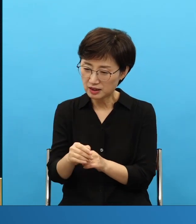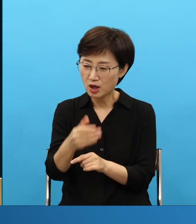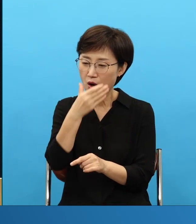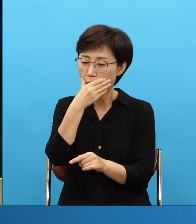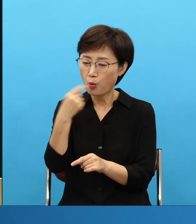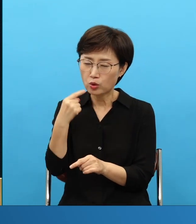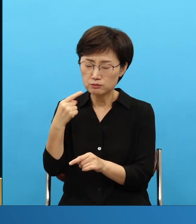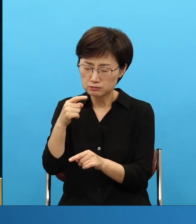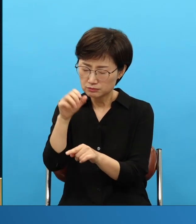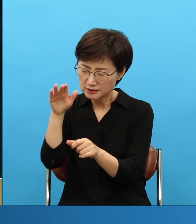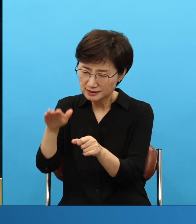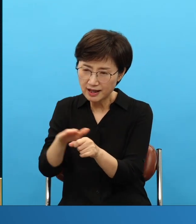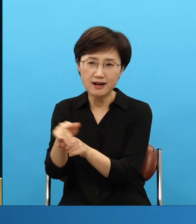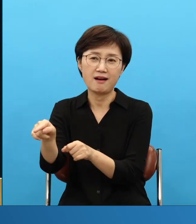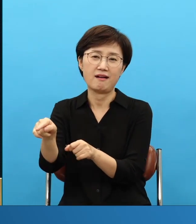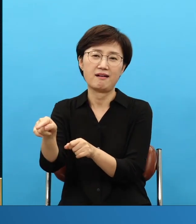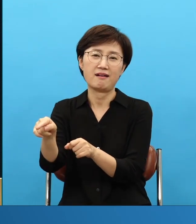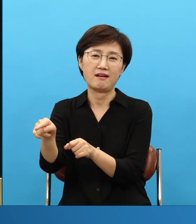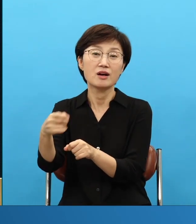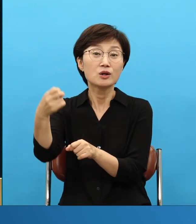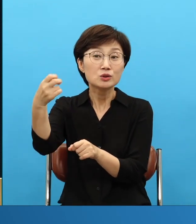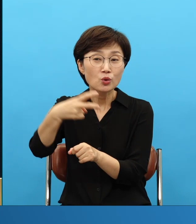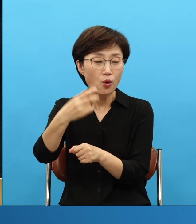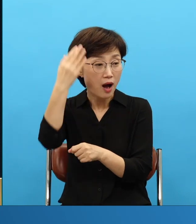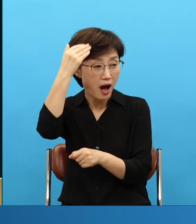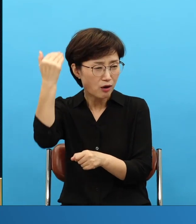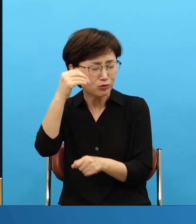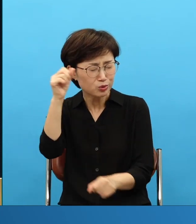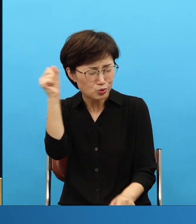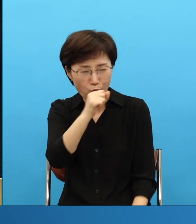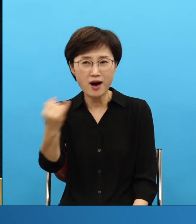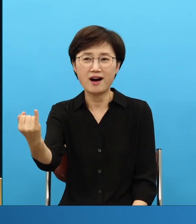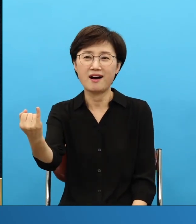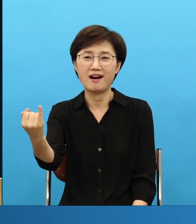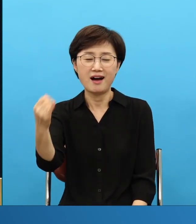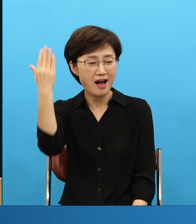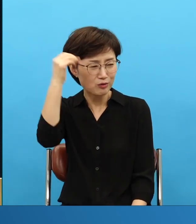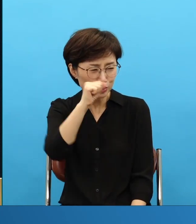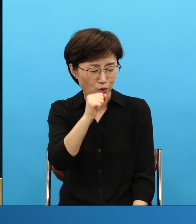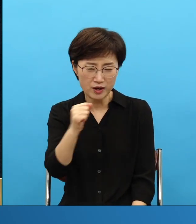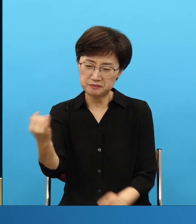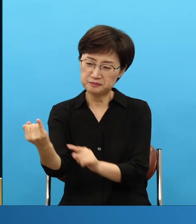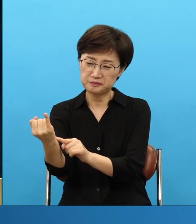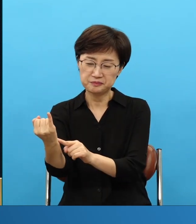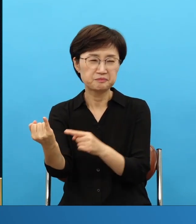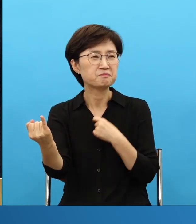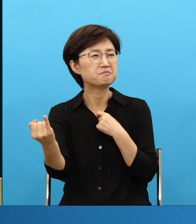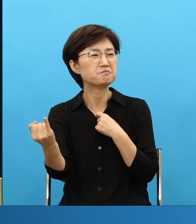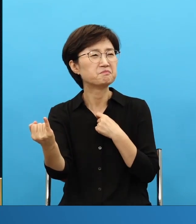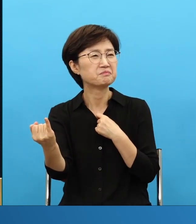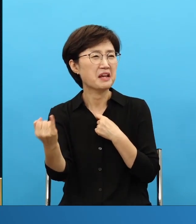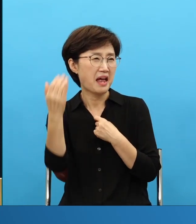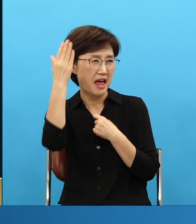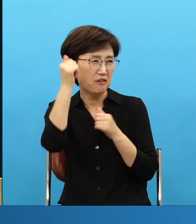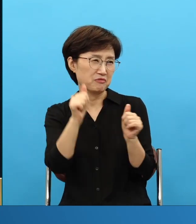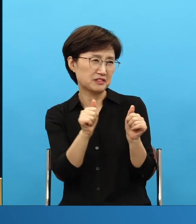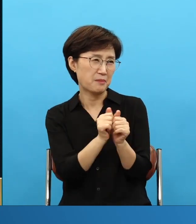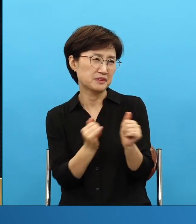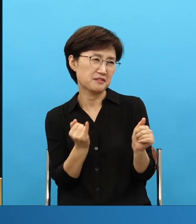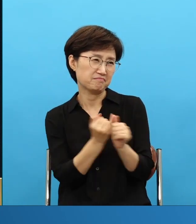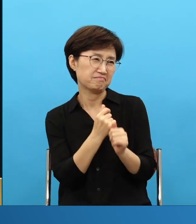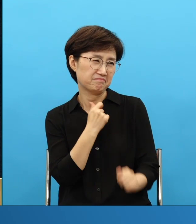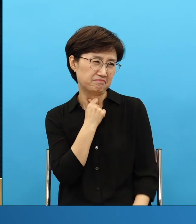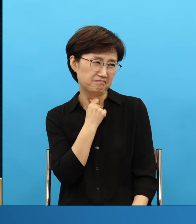합니다. And she really loves the gospel and loves Korea. 그래 한국 남자하고 결혼하고 싶대요. And she wants to marry a Korean